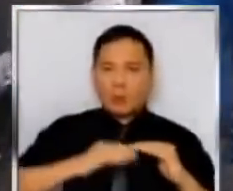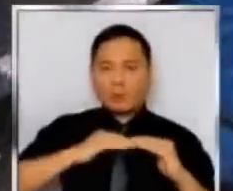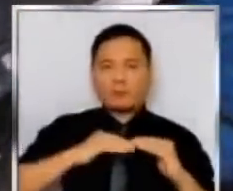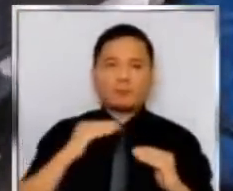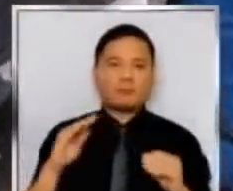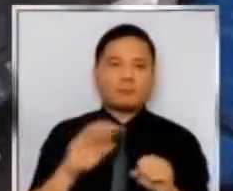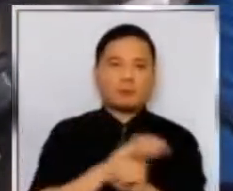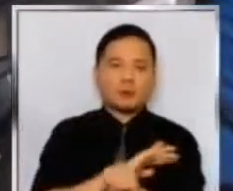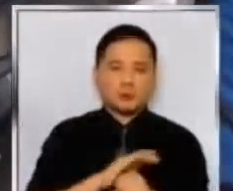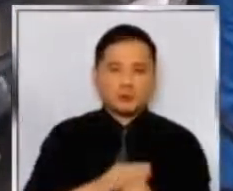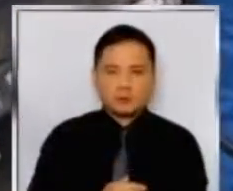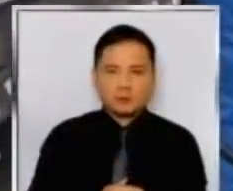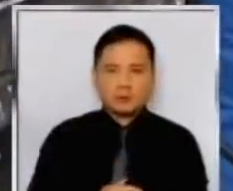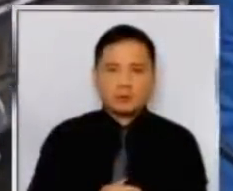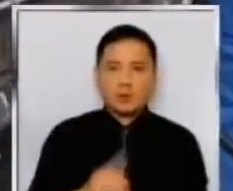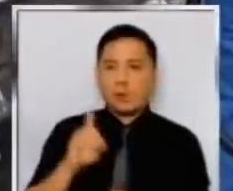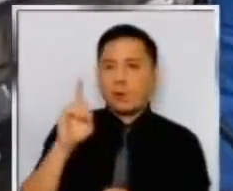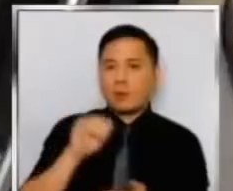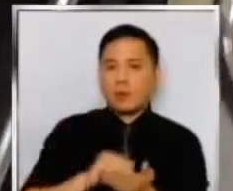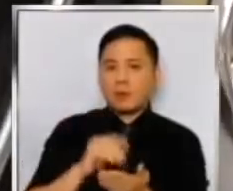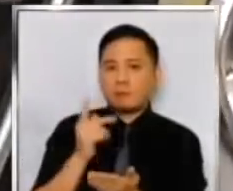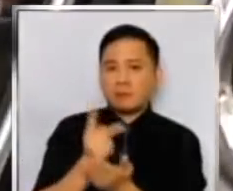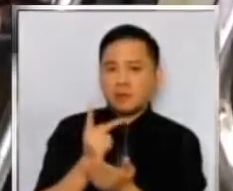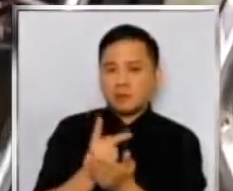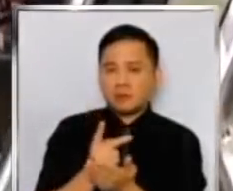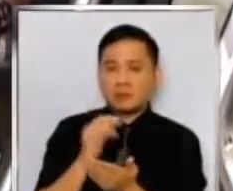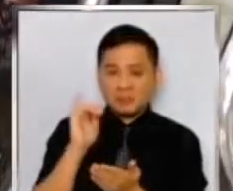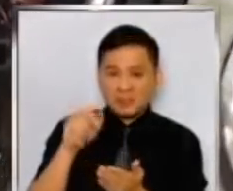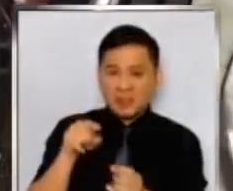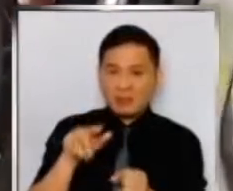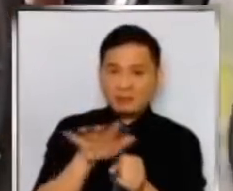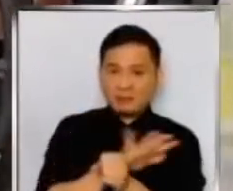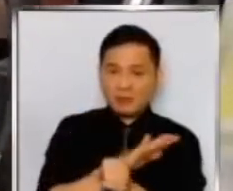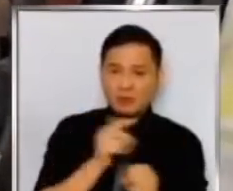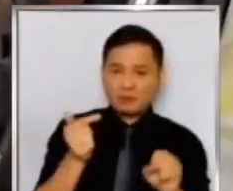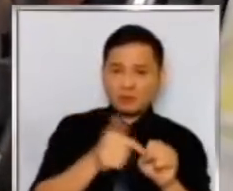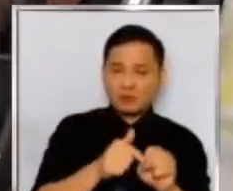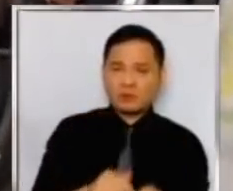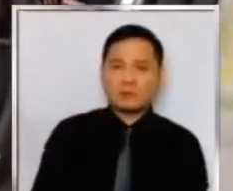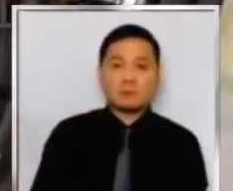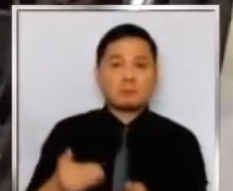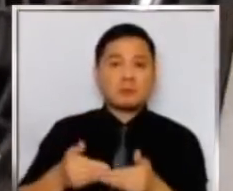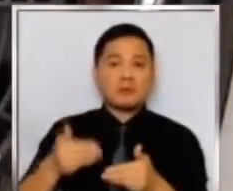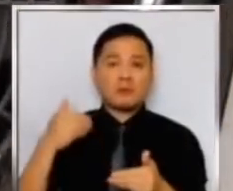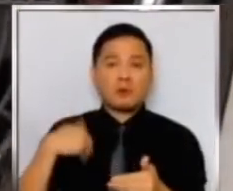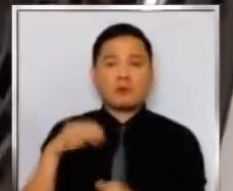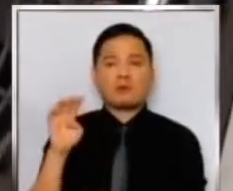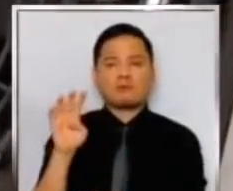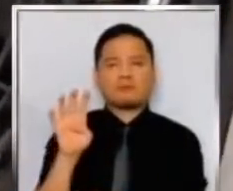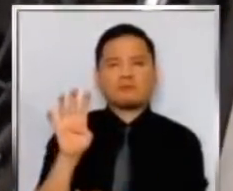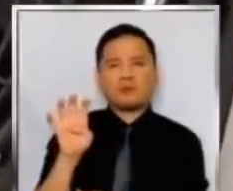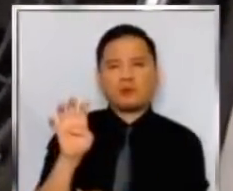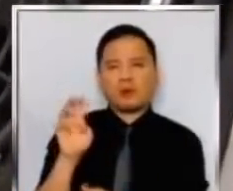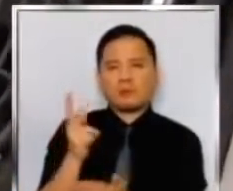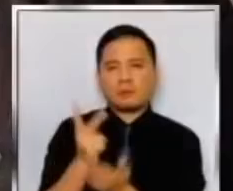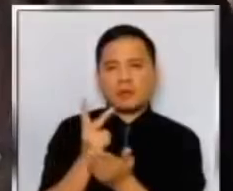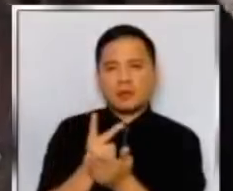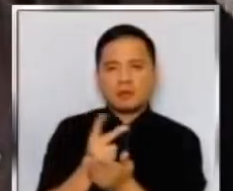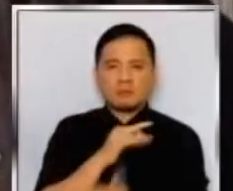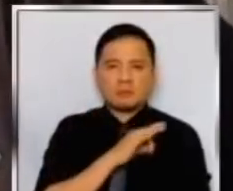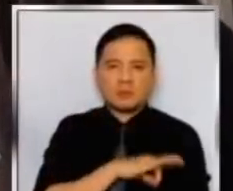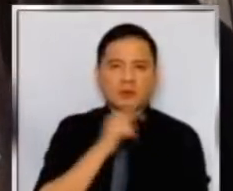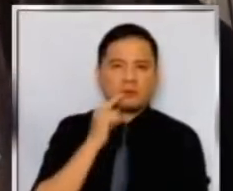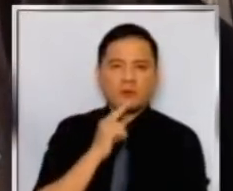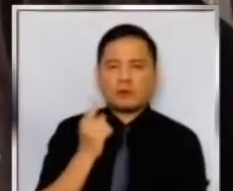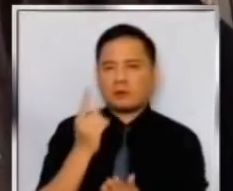Mahigit 1,000 pesos inaabot ang full tank, samantalang 400 pesos lang ang kinita niya sa mahigit 10 oras na pamamasada. Mas